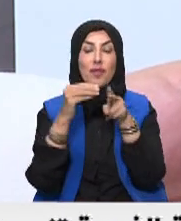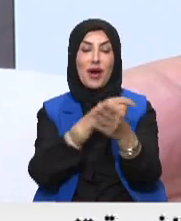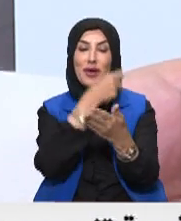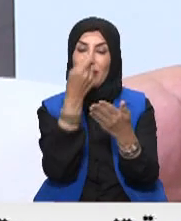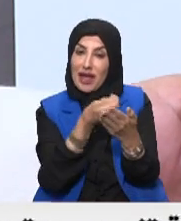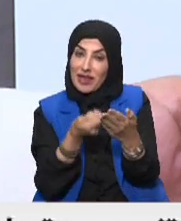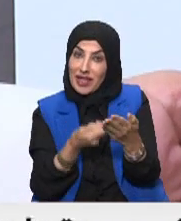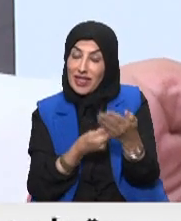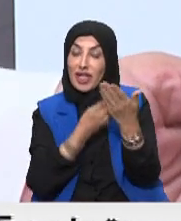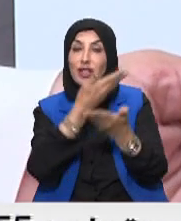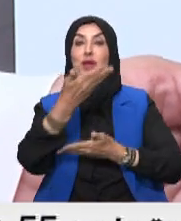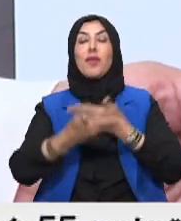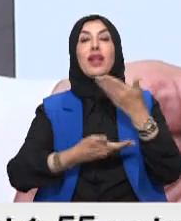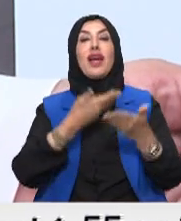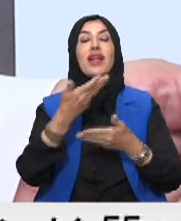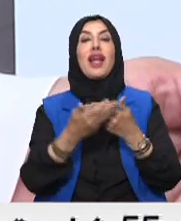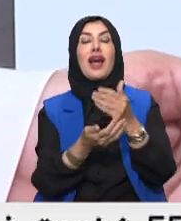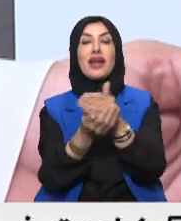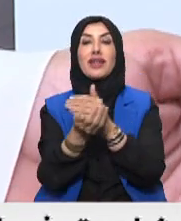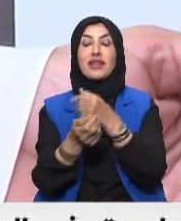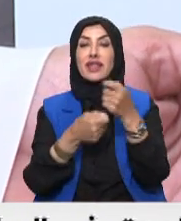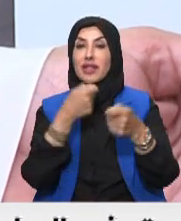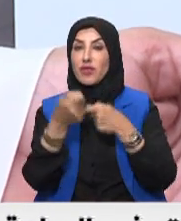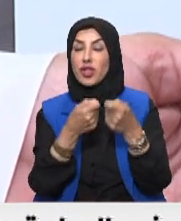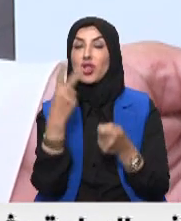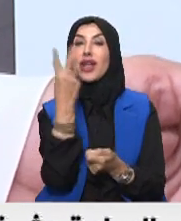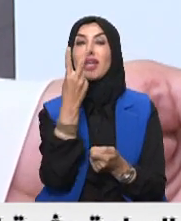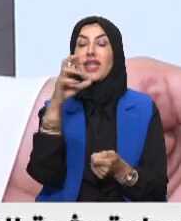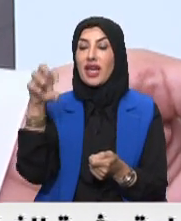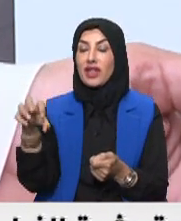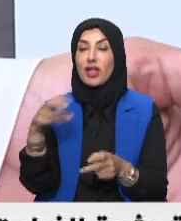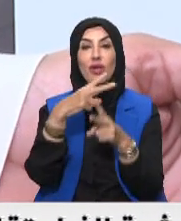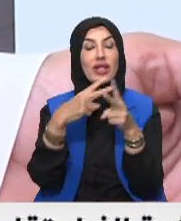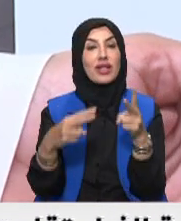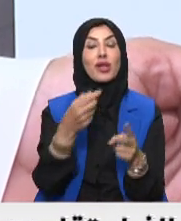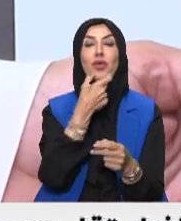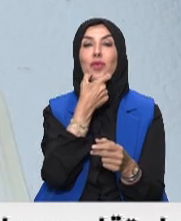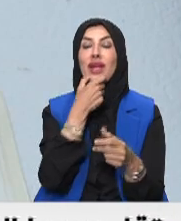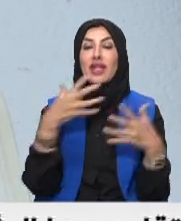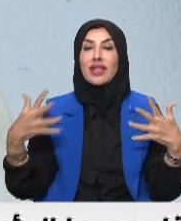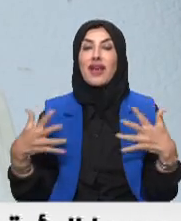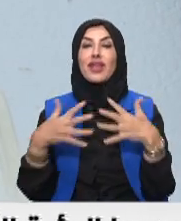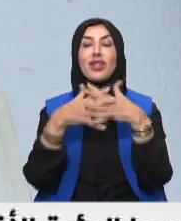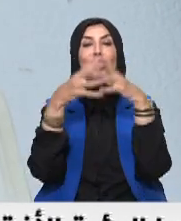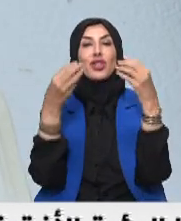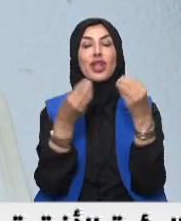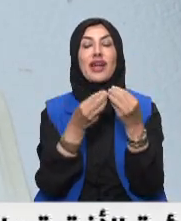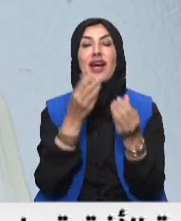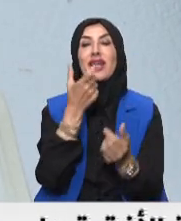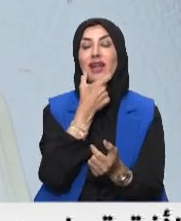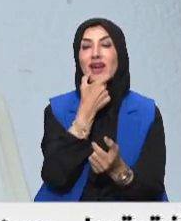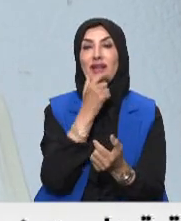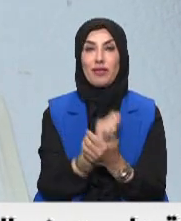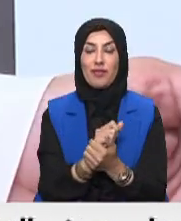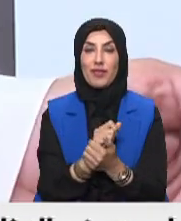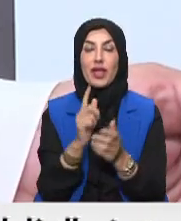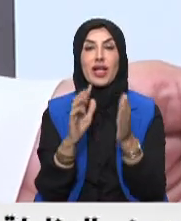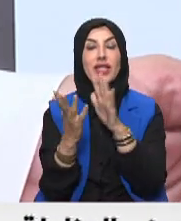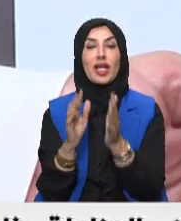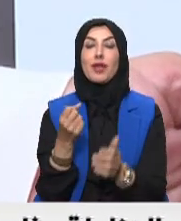التجاريه والاقتصاديه بين البلدين تحت مظله الشراكه الكويتيه البريطانيه ومرور